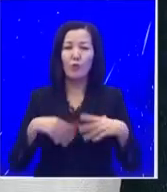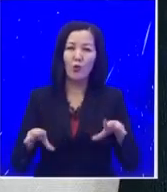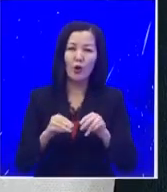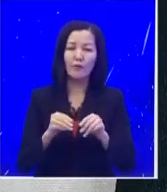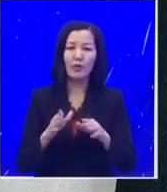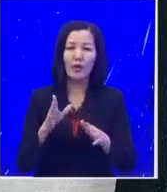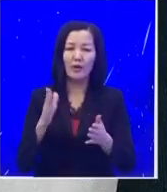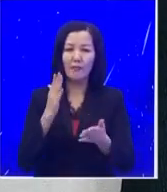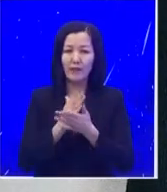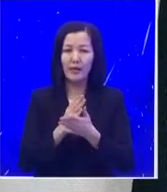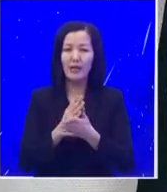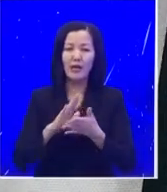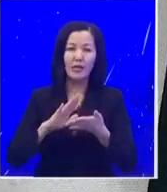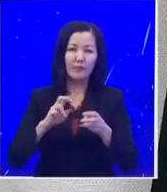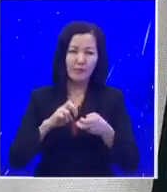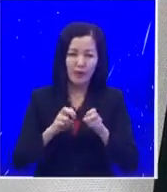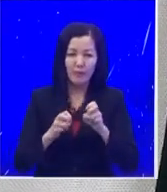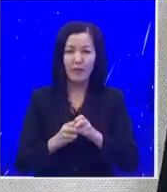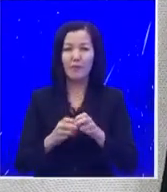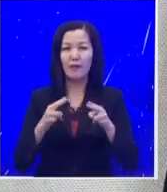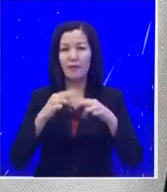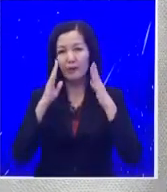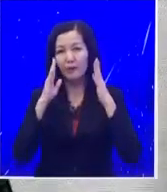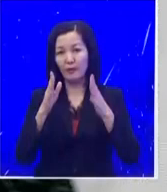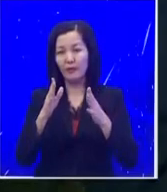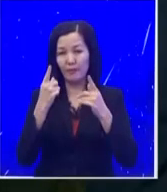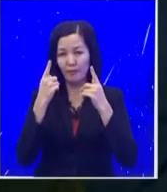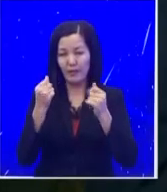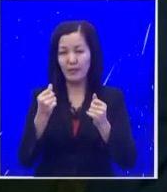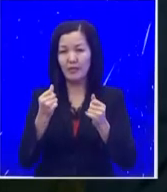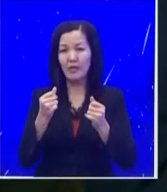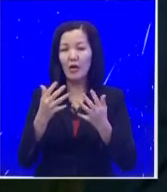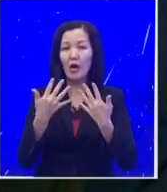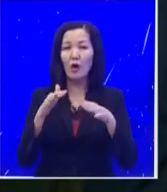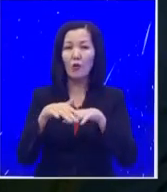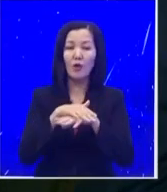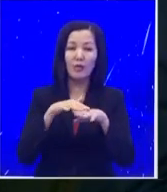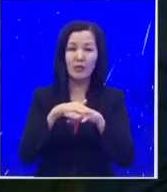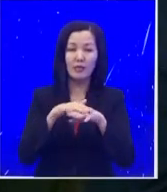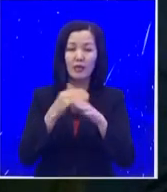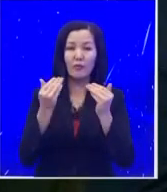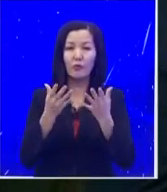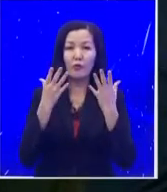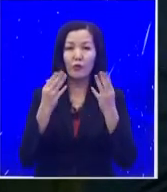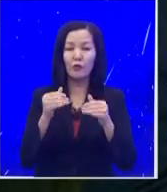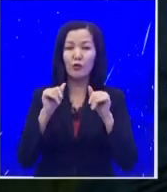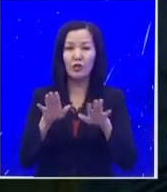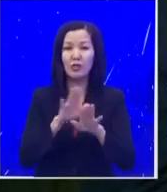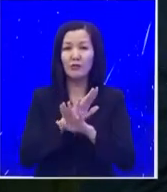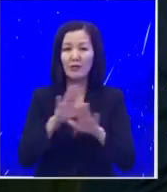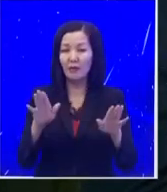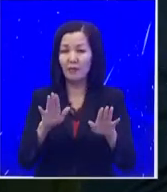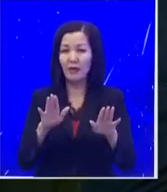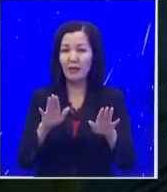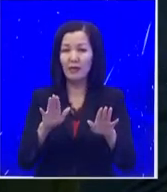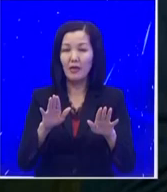атқан жағдайлардың бәріне басты назарда ұстап отырған өздеріңізге белгілі. Елді мекендердегі бүгінгі күнде шешімін табыл алмай